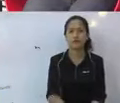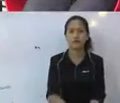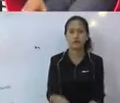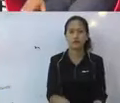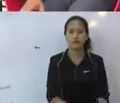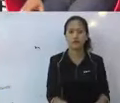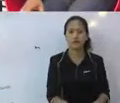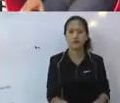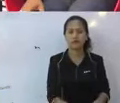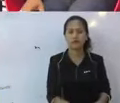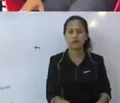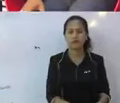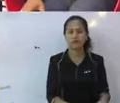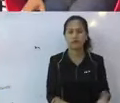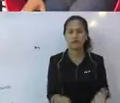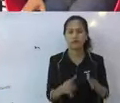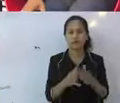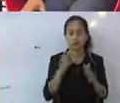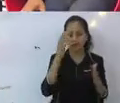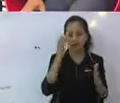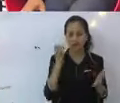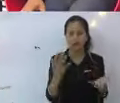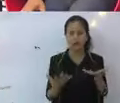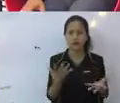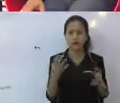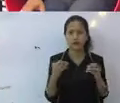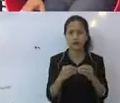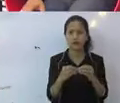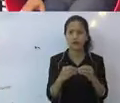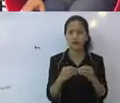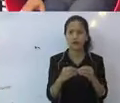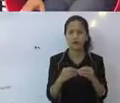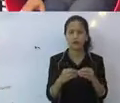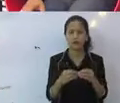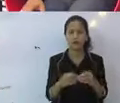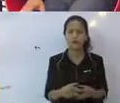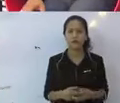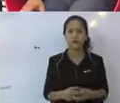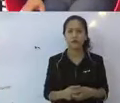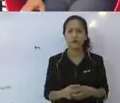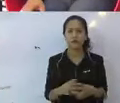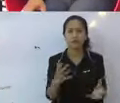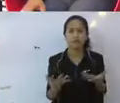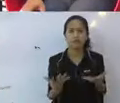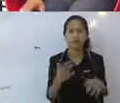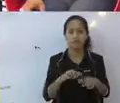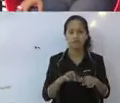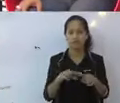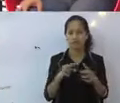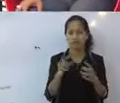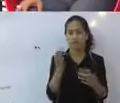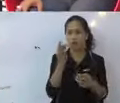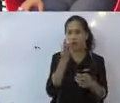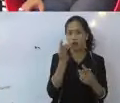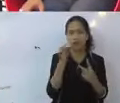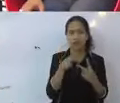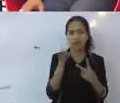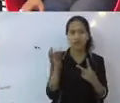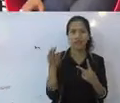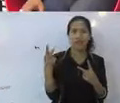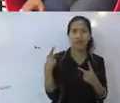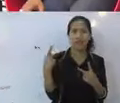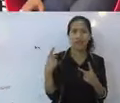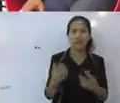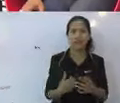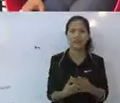ano. Yes po, tama. Kaya, siguro more of ano lang tayo, sir, dyan. Yung sa... choices. Yeah. Yung food choices niya. Yun. Baka doon